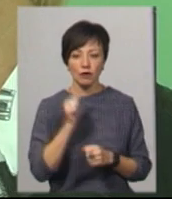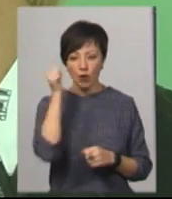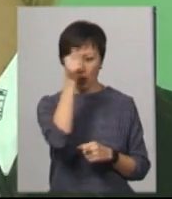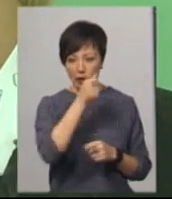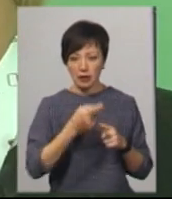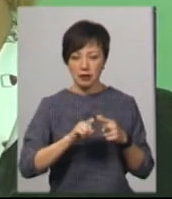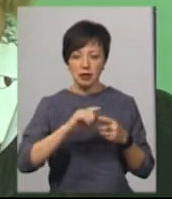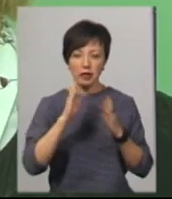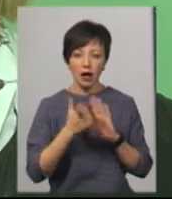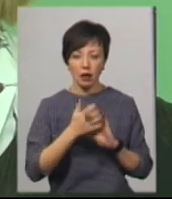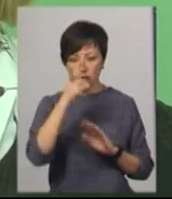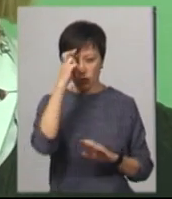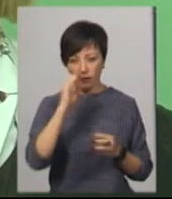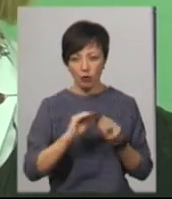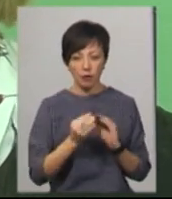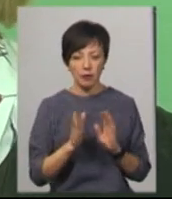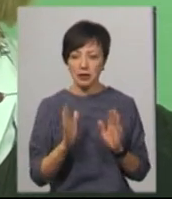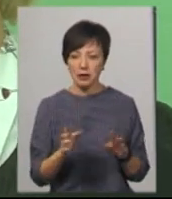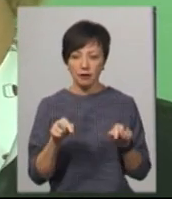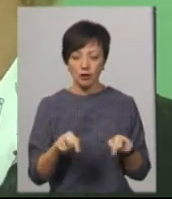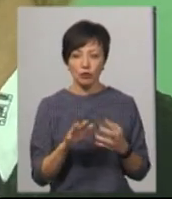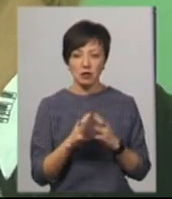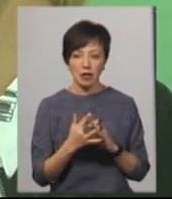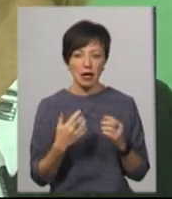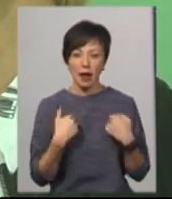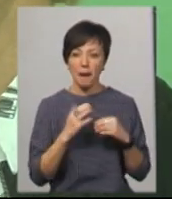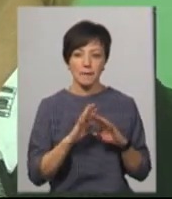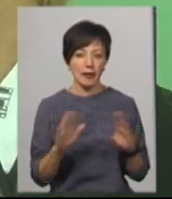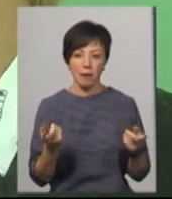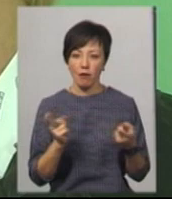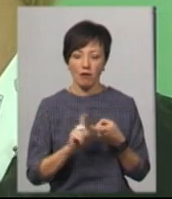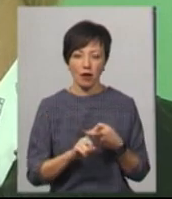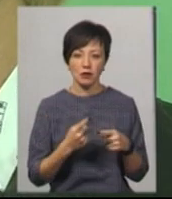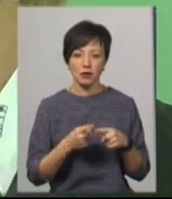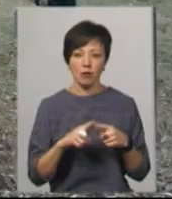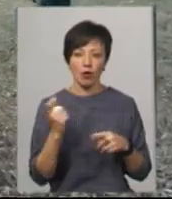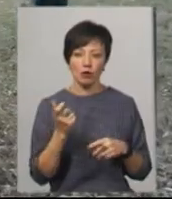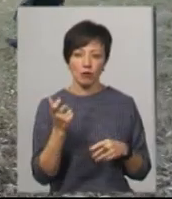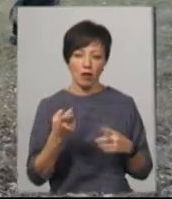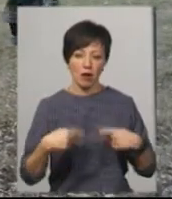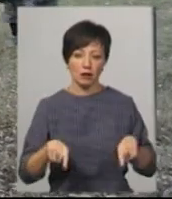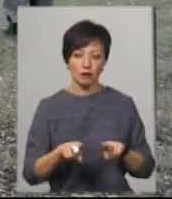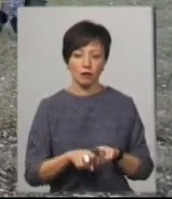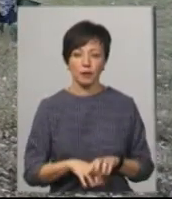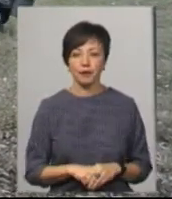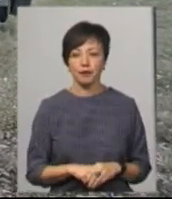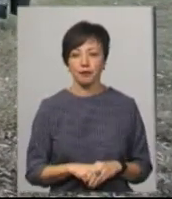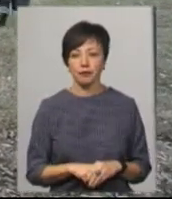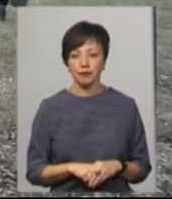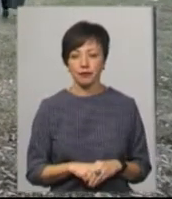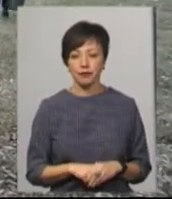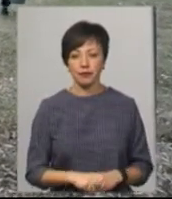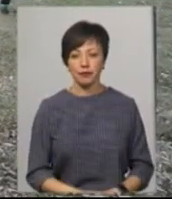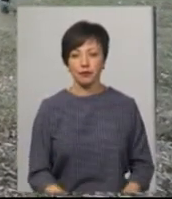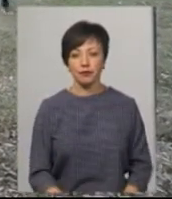загальнодержавна проблема не тільки в даному селі, і я б її не пов'язувала з даним господарством. Неляш Пулак, Михайло Жила,